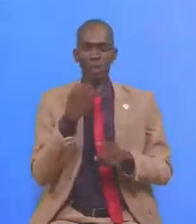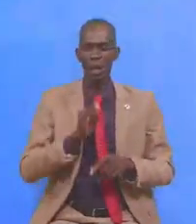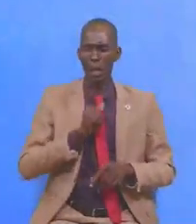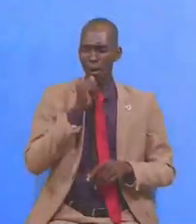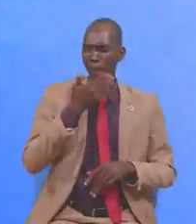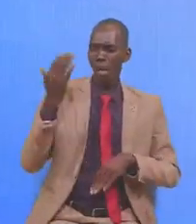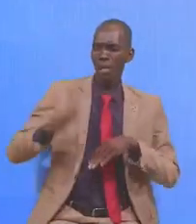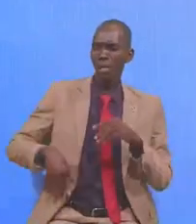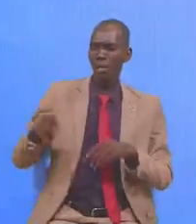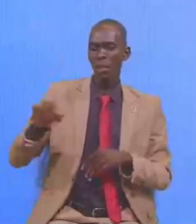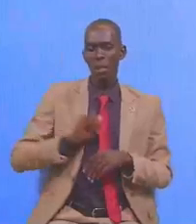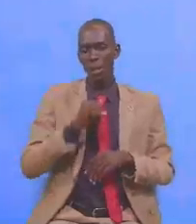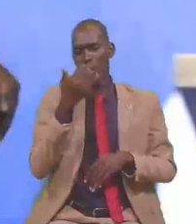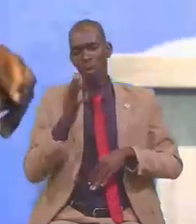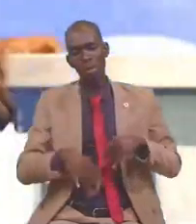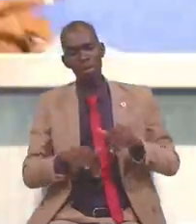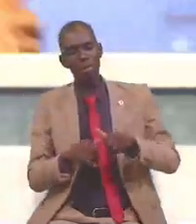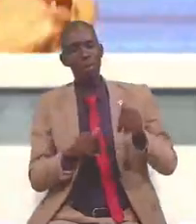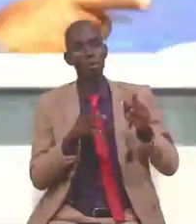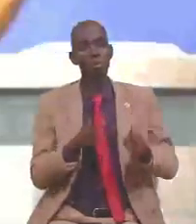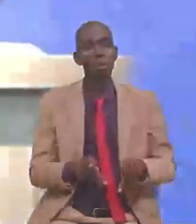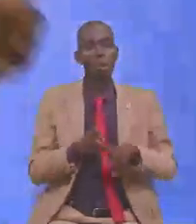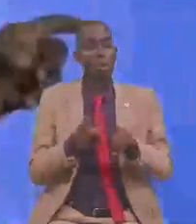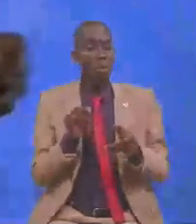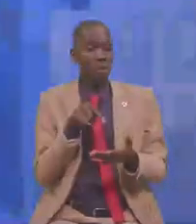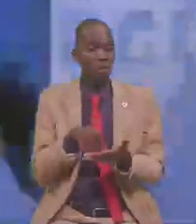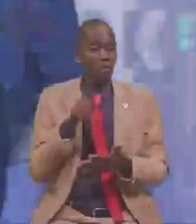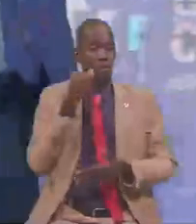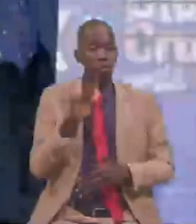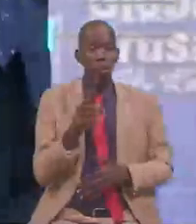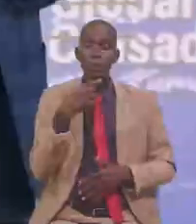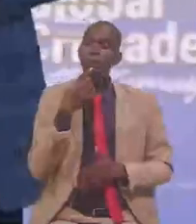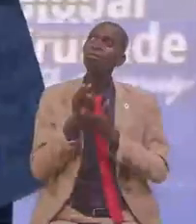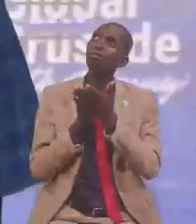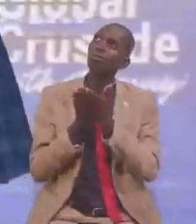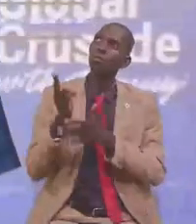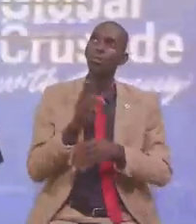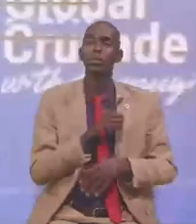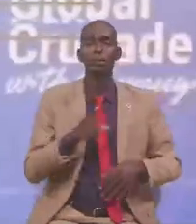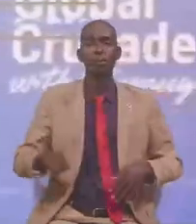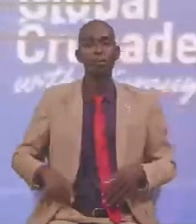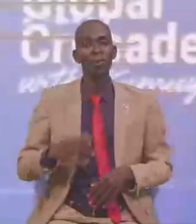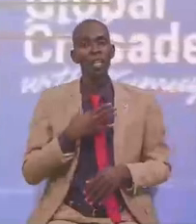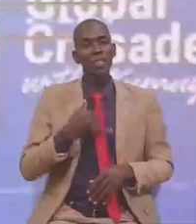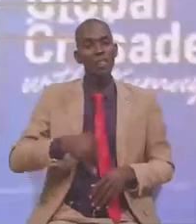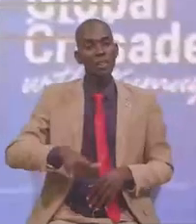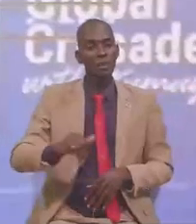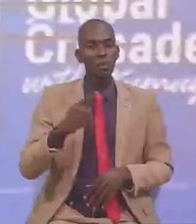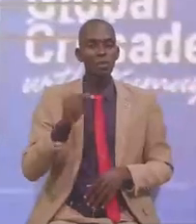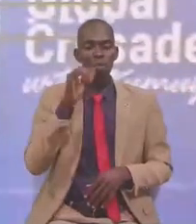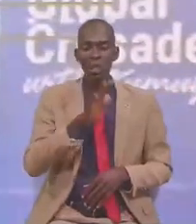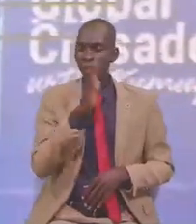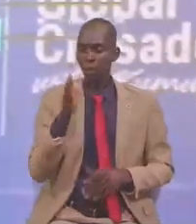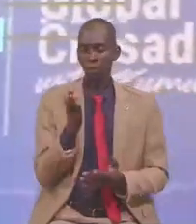celui-là, je suis meilleur que l'autre-là. Mais la femme a dit, oui, Seigneur. Mais elle ne s'est pas